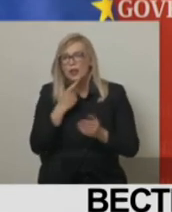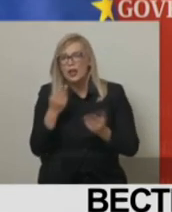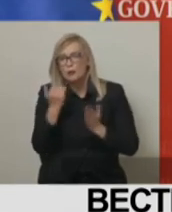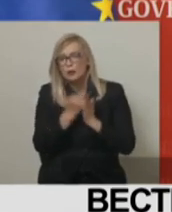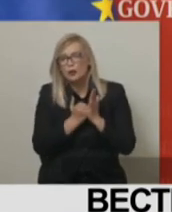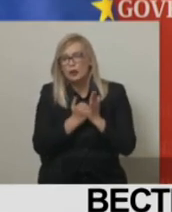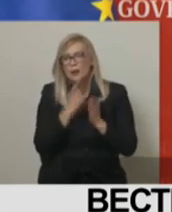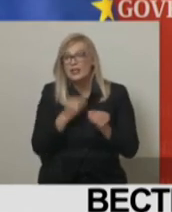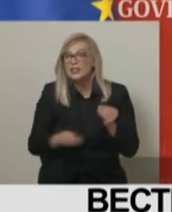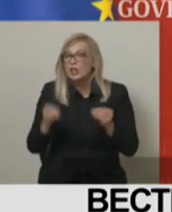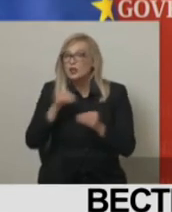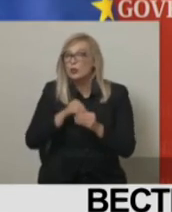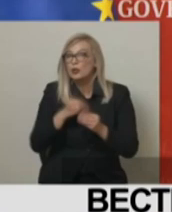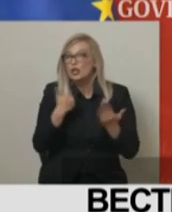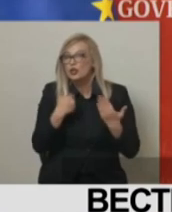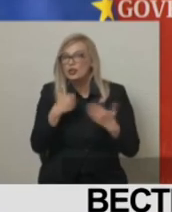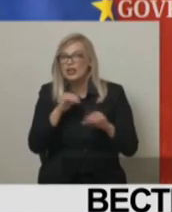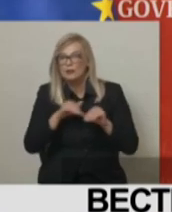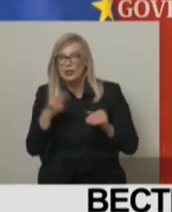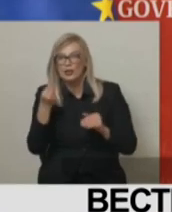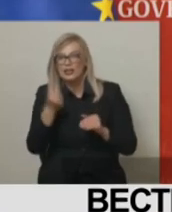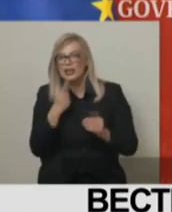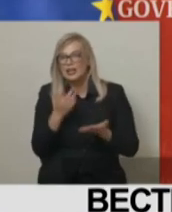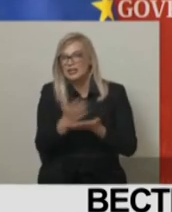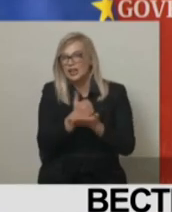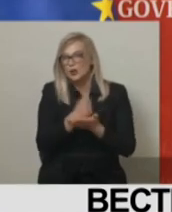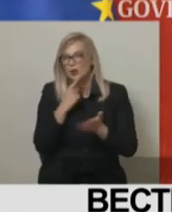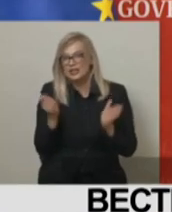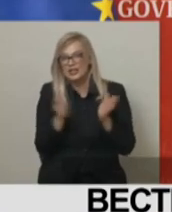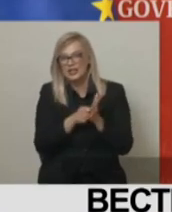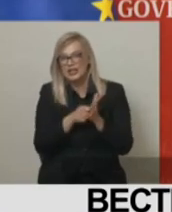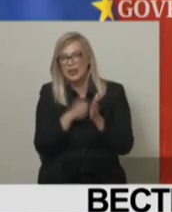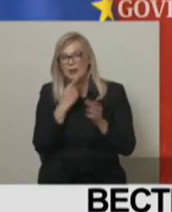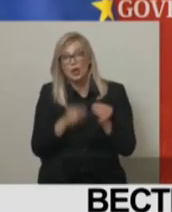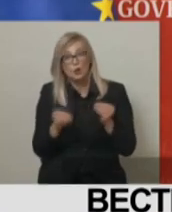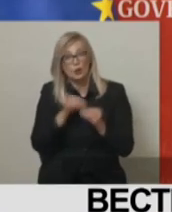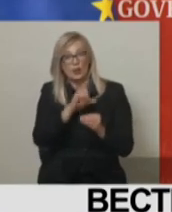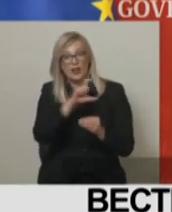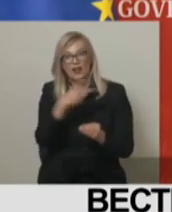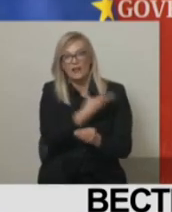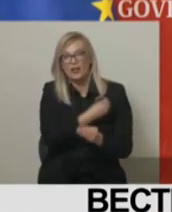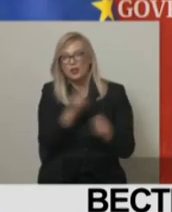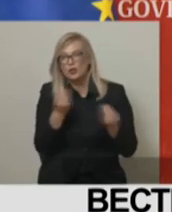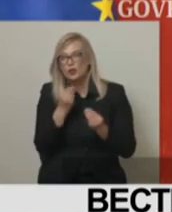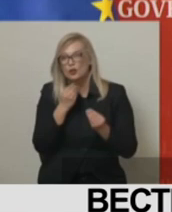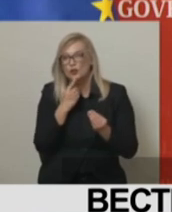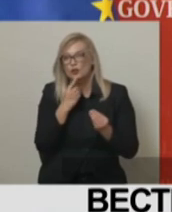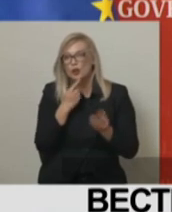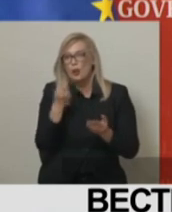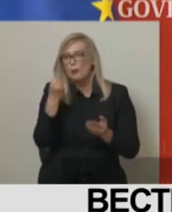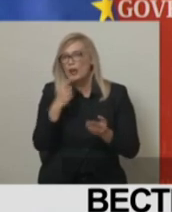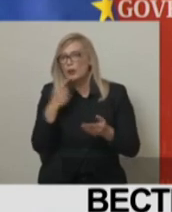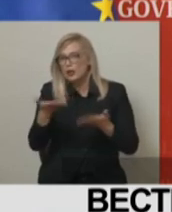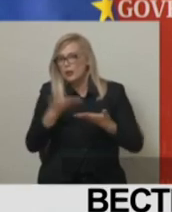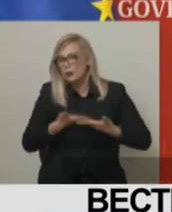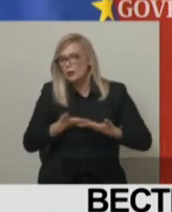соодветна за дополнително тие 60 милиони денари да се користат за набавка на дополнителни вакцини, затоа што и соседите кои ќе понудат,